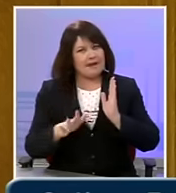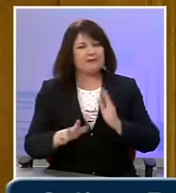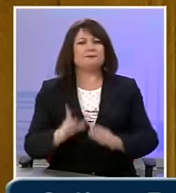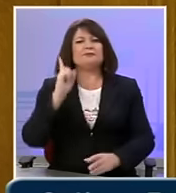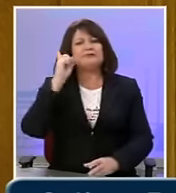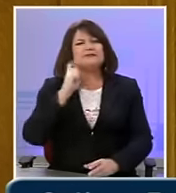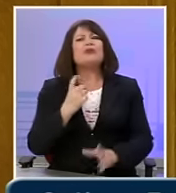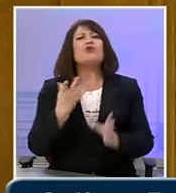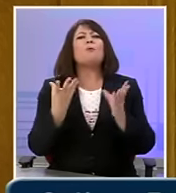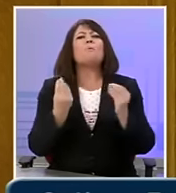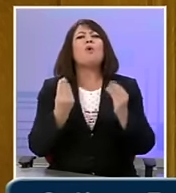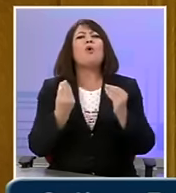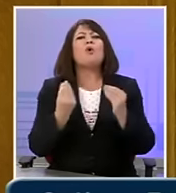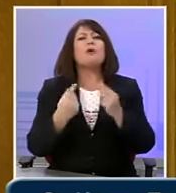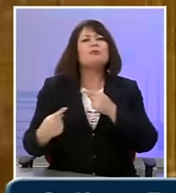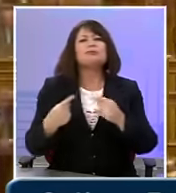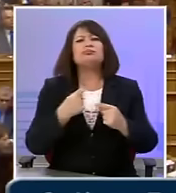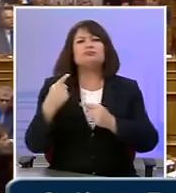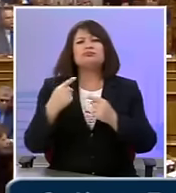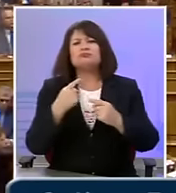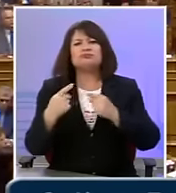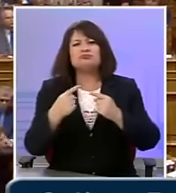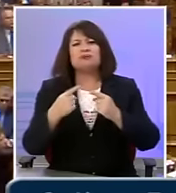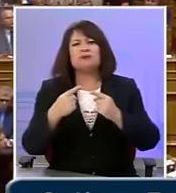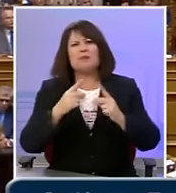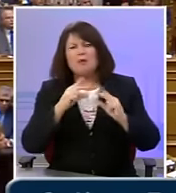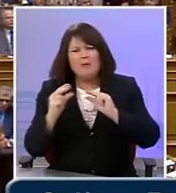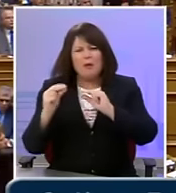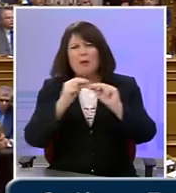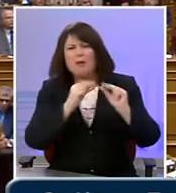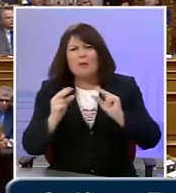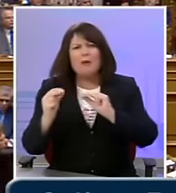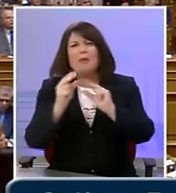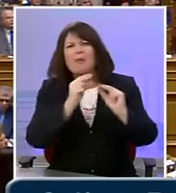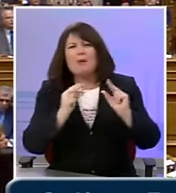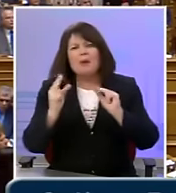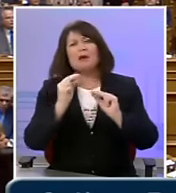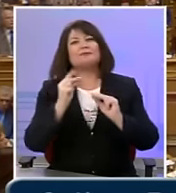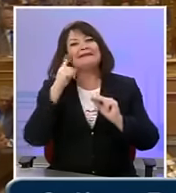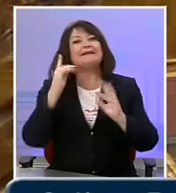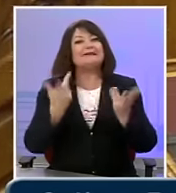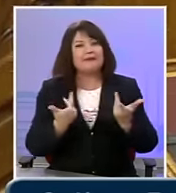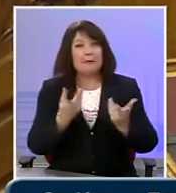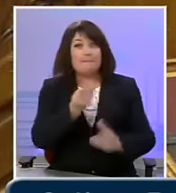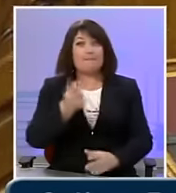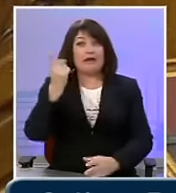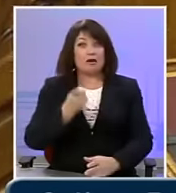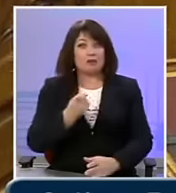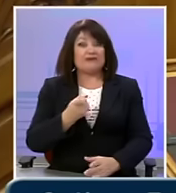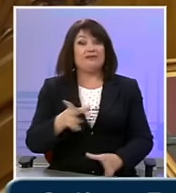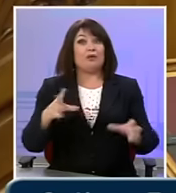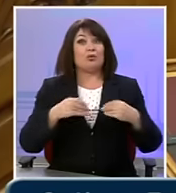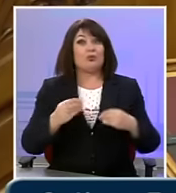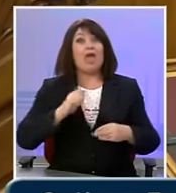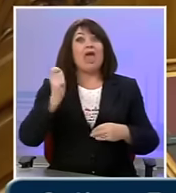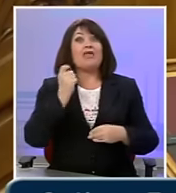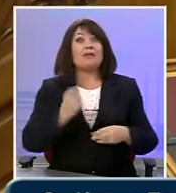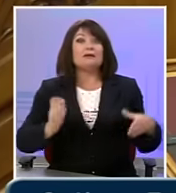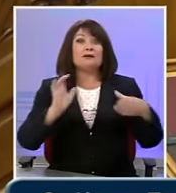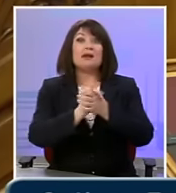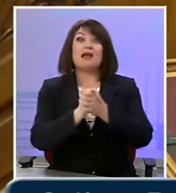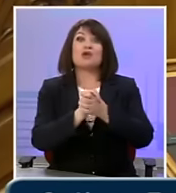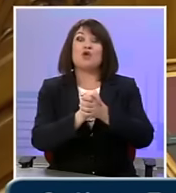συζητήσεις έντονες προκάλεσε αυτή η συμφωνία. Υιοθετήσατε όμως με μεγάλη πλειοψηφία και εθνική ενότητα αυτή τη συμφωνία